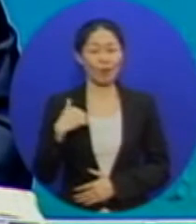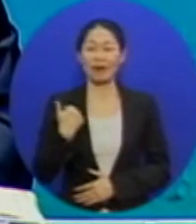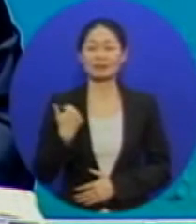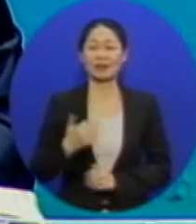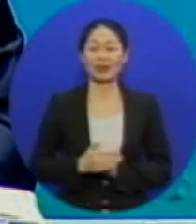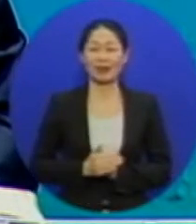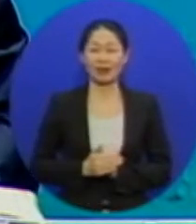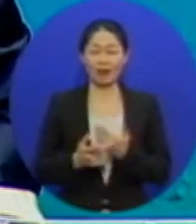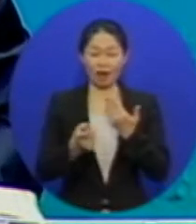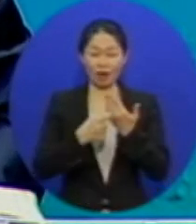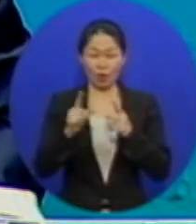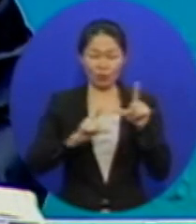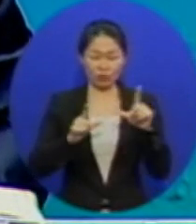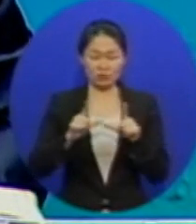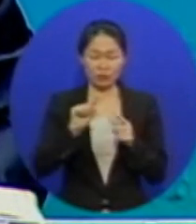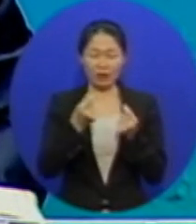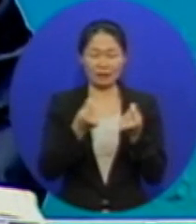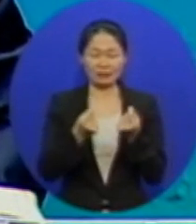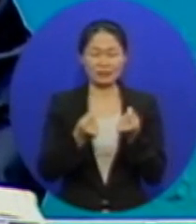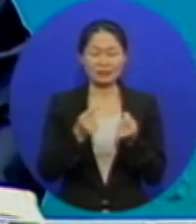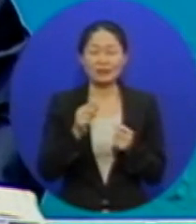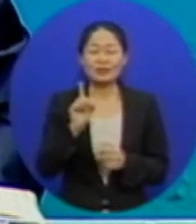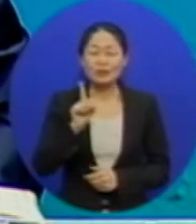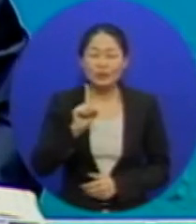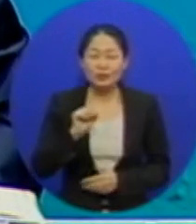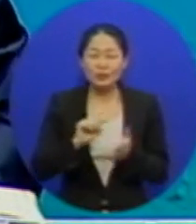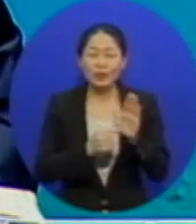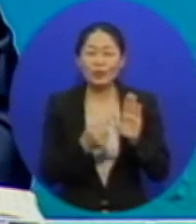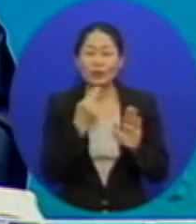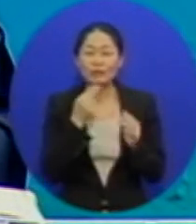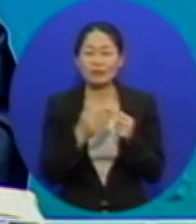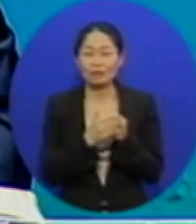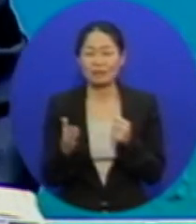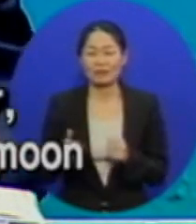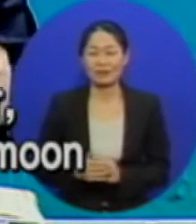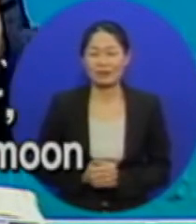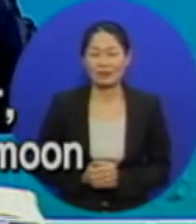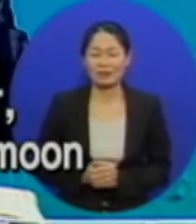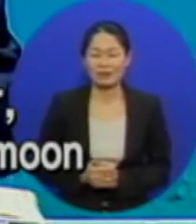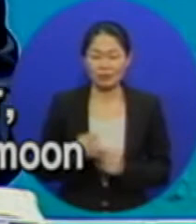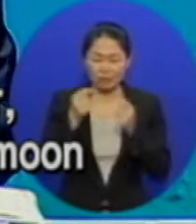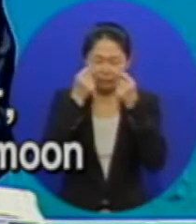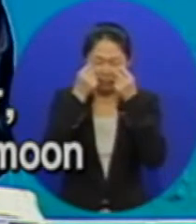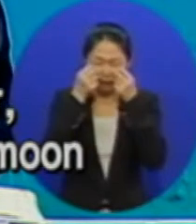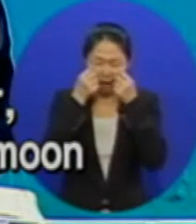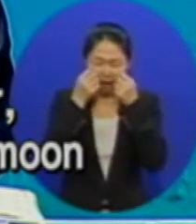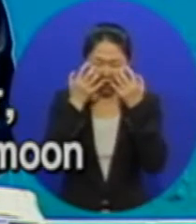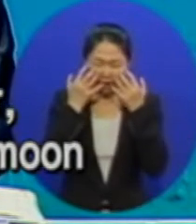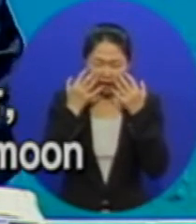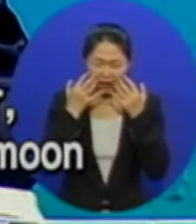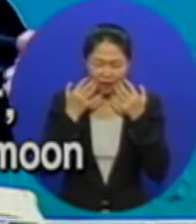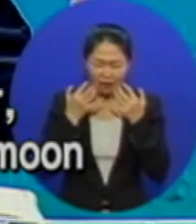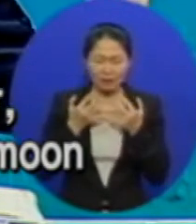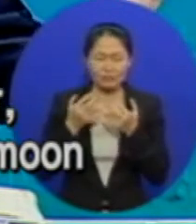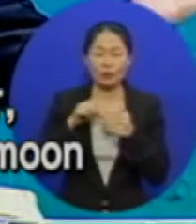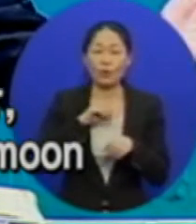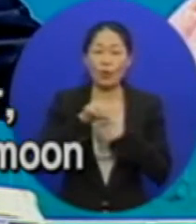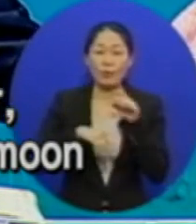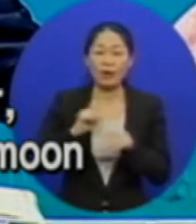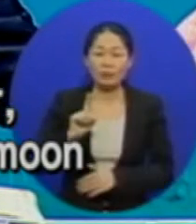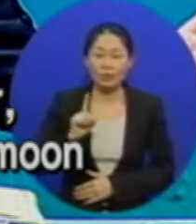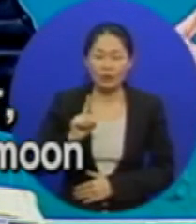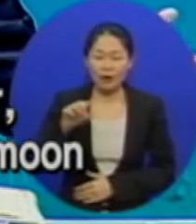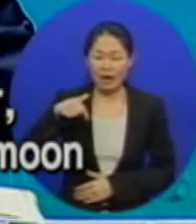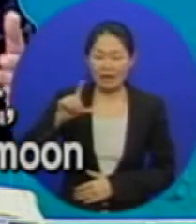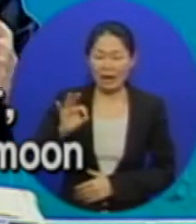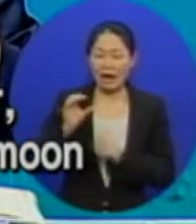겉으로는 전혀 그런 내색을 안 했습니까 그리고는 눈물을 펑펑 쏟으면서 고백을 하는데 강유원